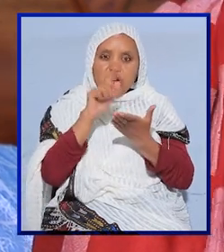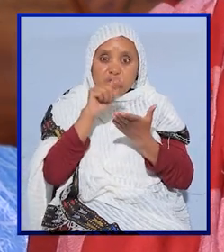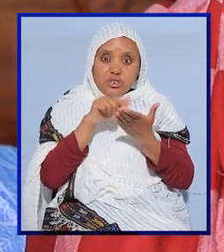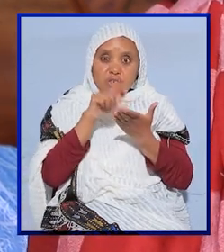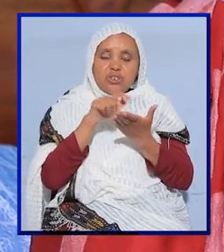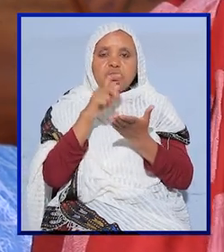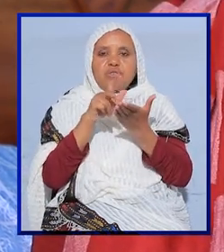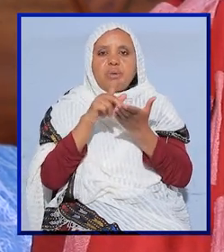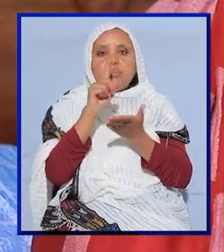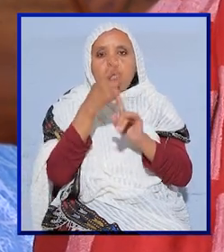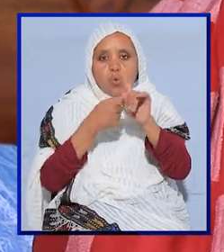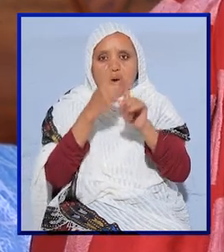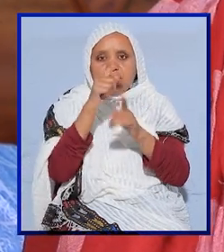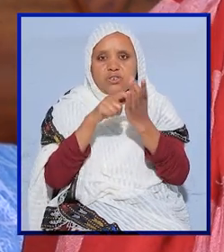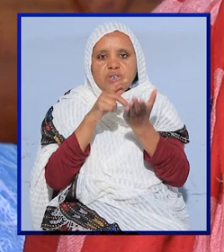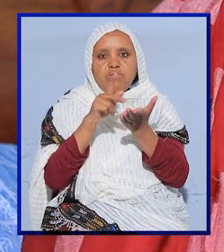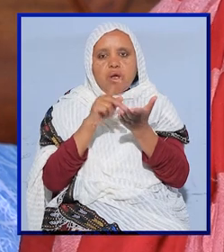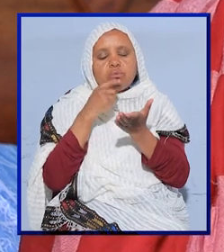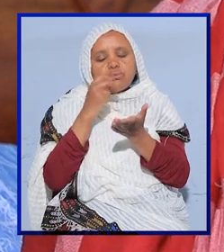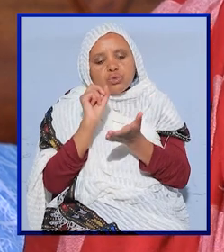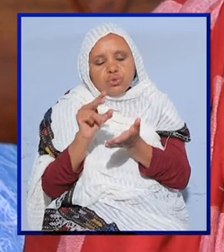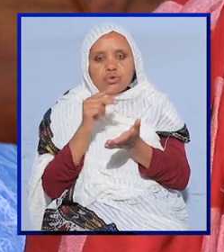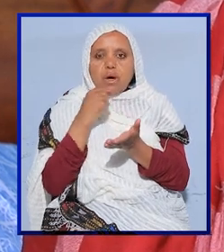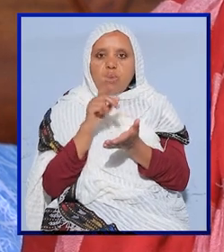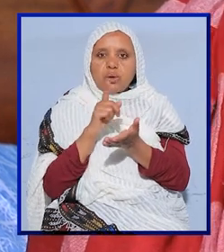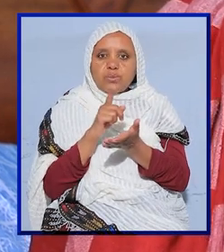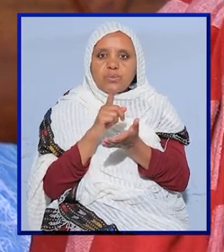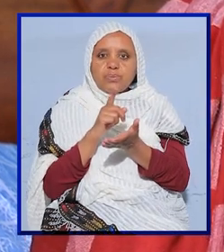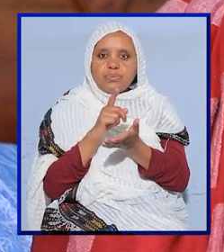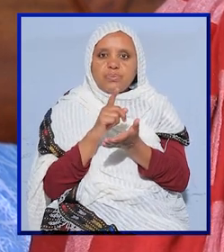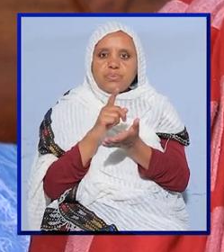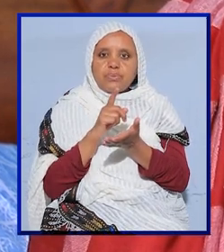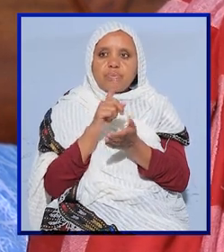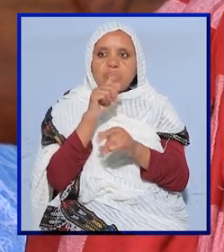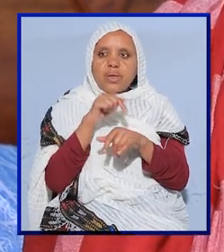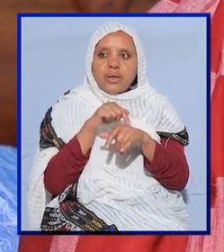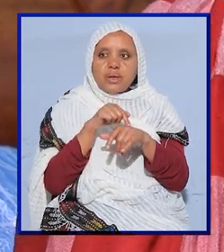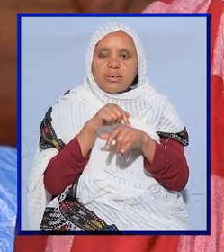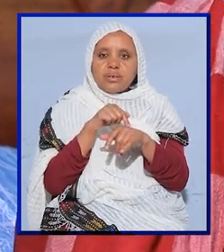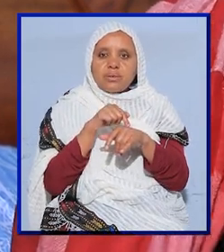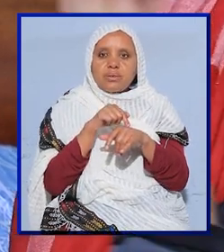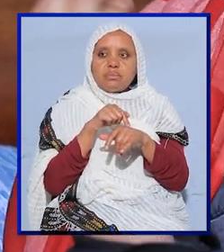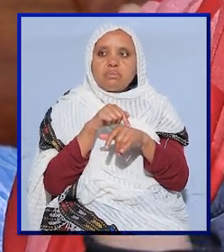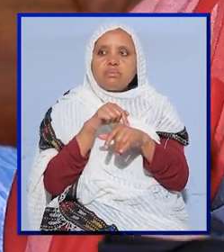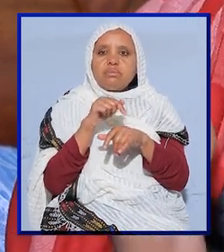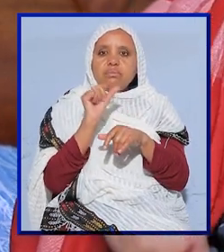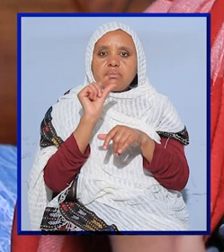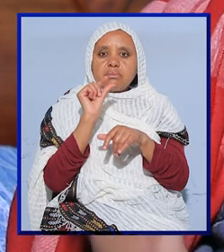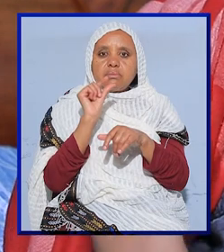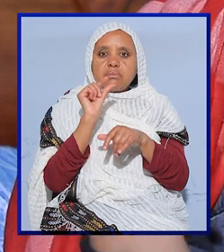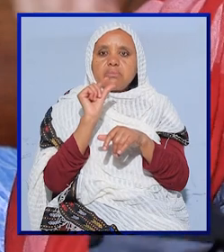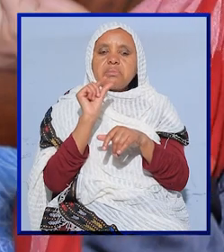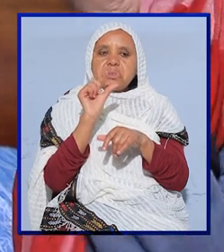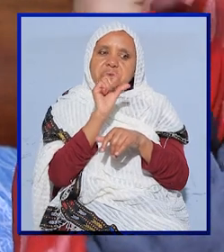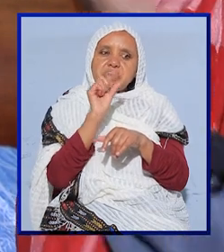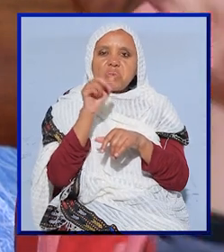ብለው አንዳንድ ሺህ ብር ከፈ ያሉ በወር አንድ ሺህ ብር ከፈ ያሉ ይሻልኩ። እኔ ትንሽ ኦክስጅን